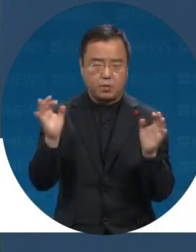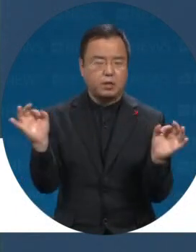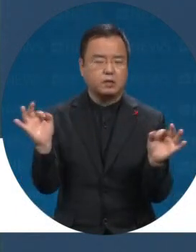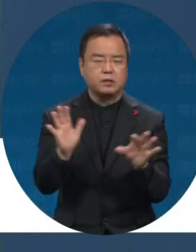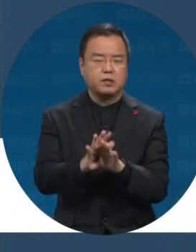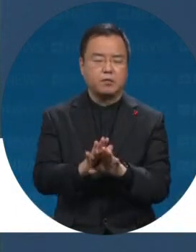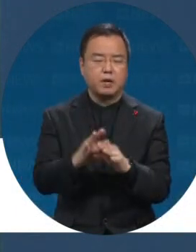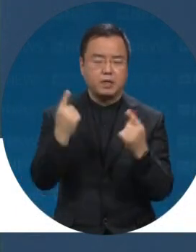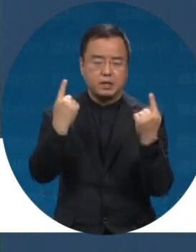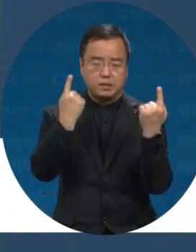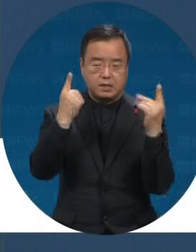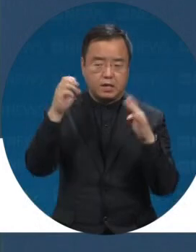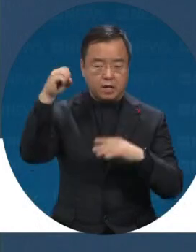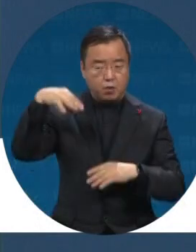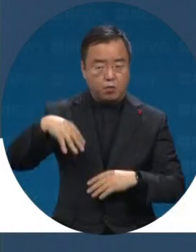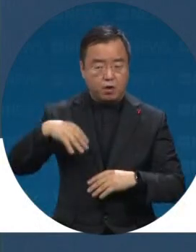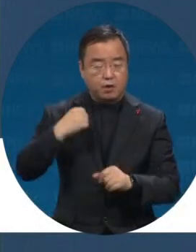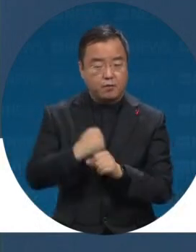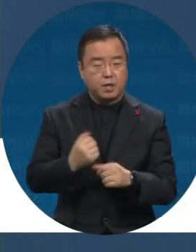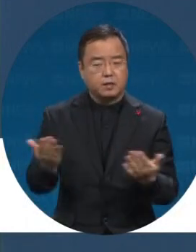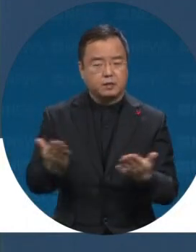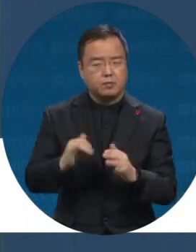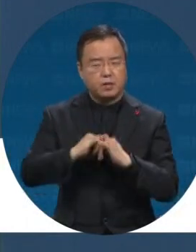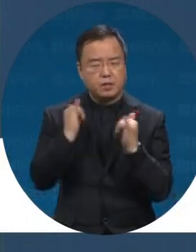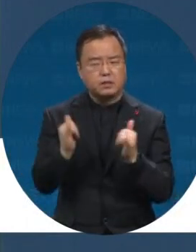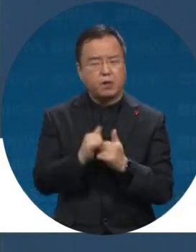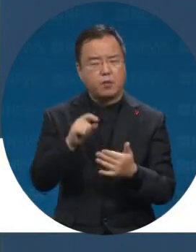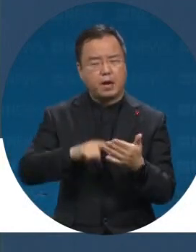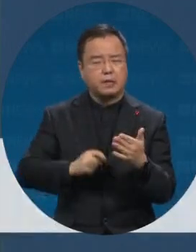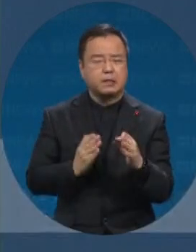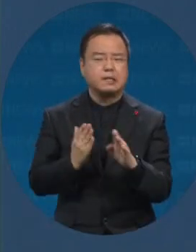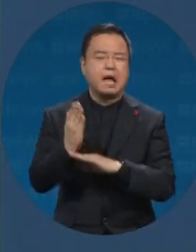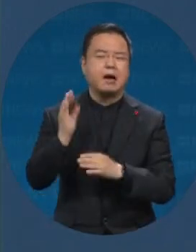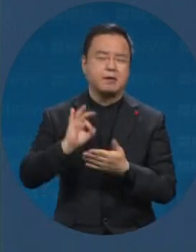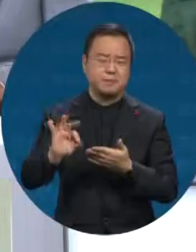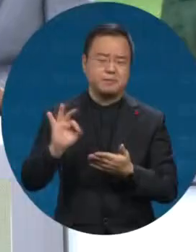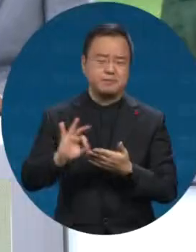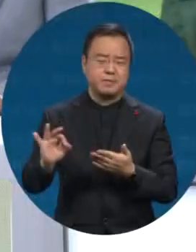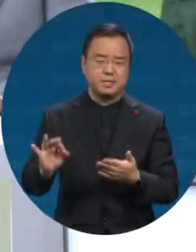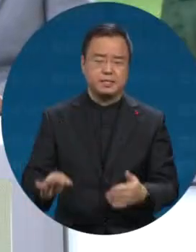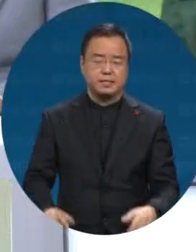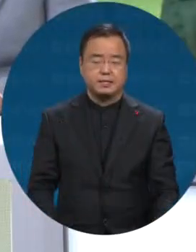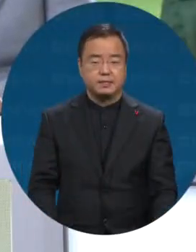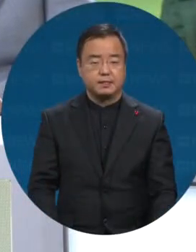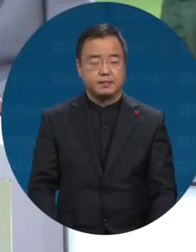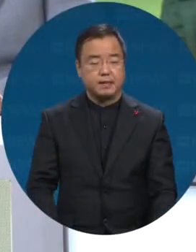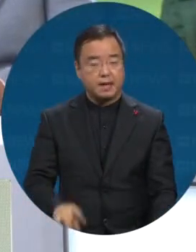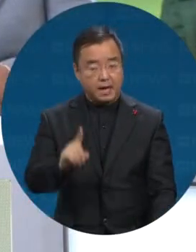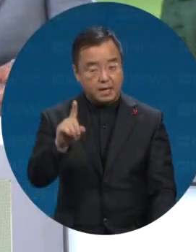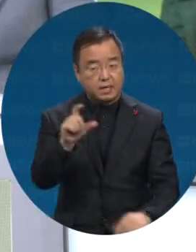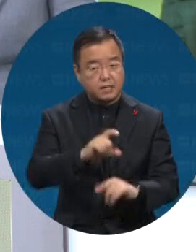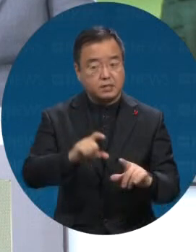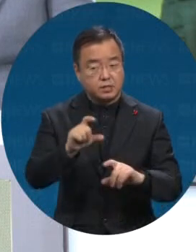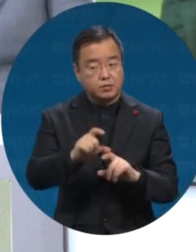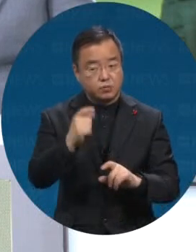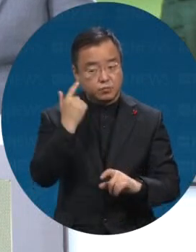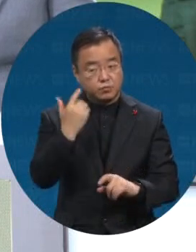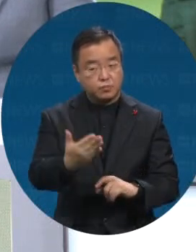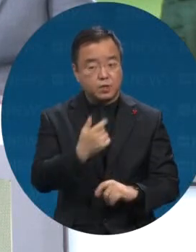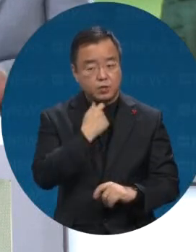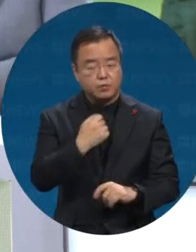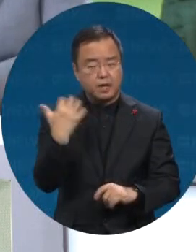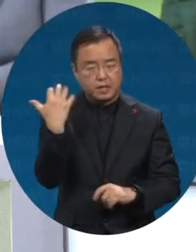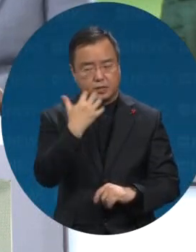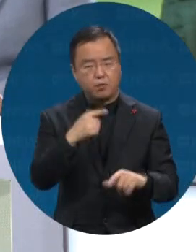가는 것을 오히려 보면 사회적 낭비가 아닐까 이렇게 생각하고 있습니다네 우리 마지막으로 하나만 더 여쭙겠습니다